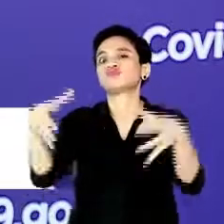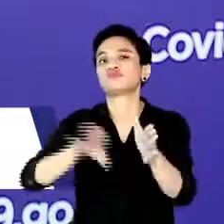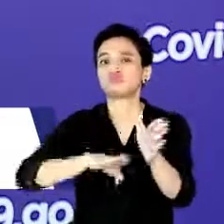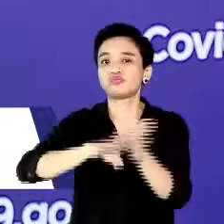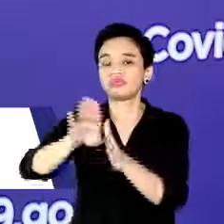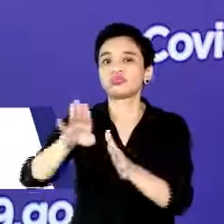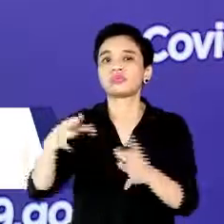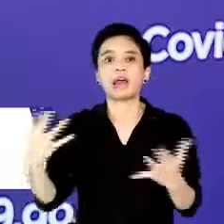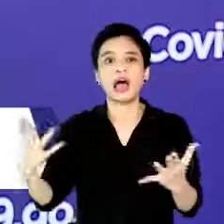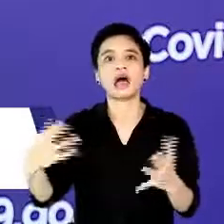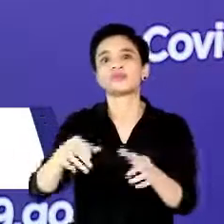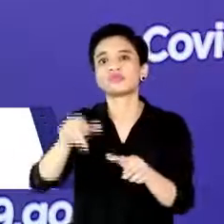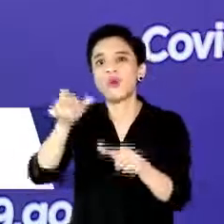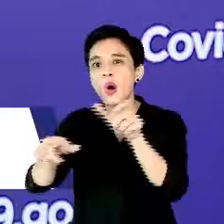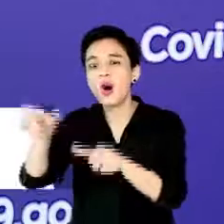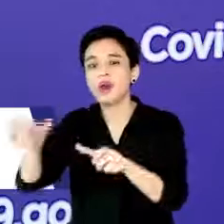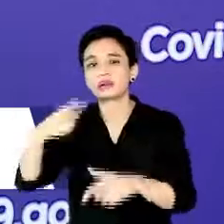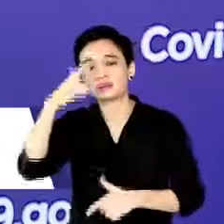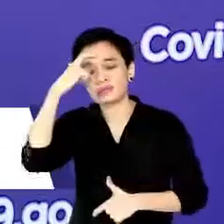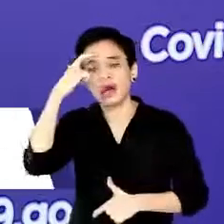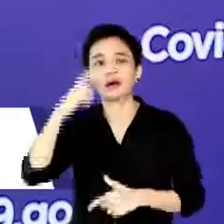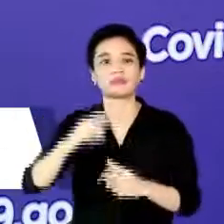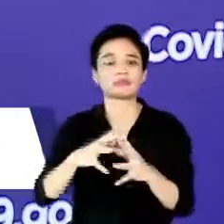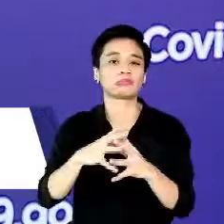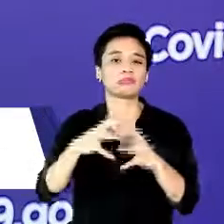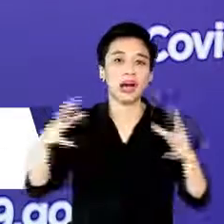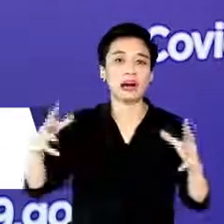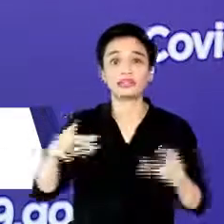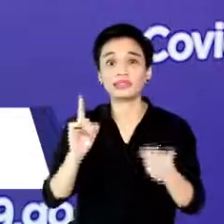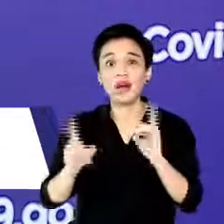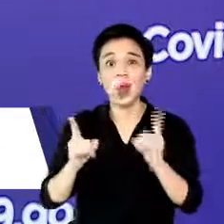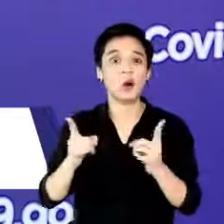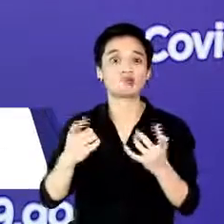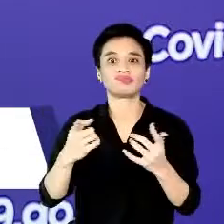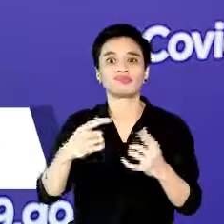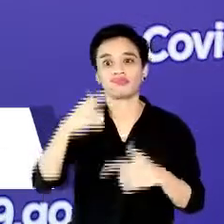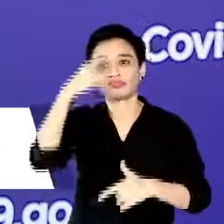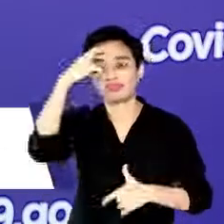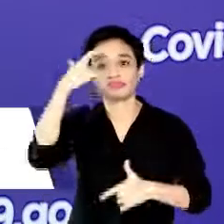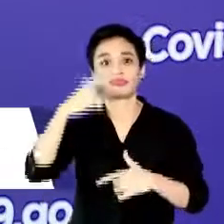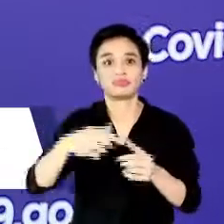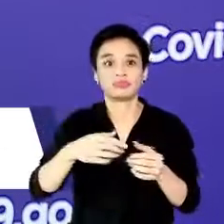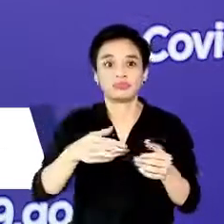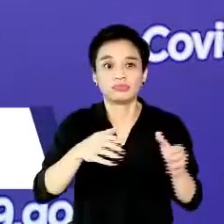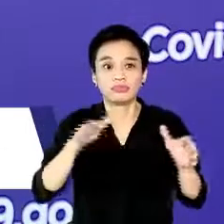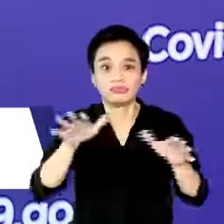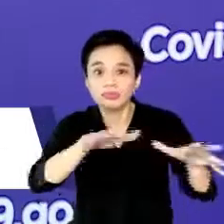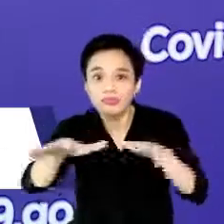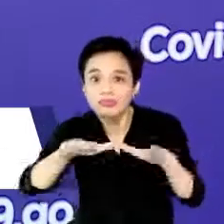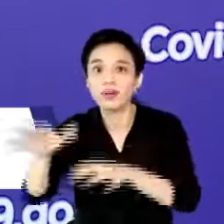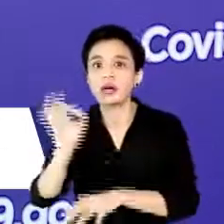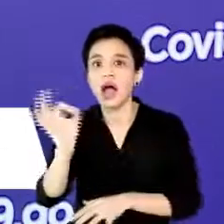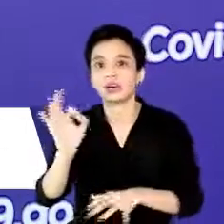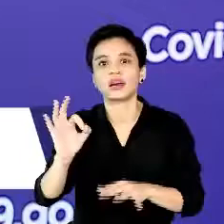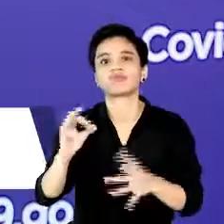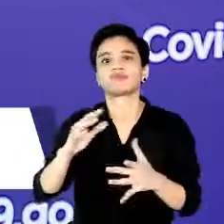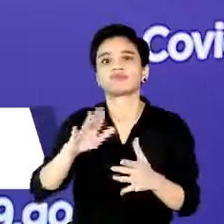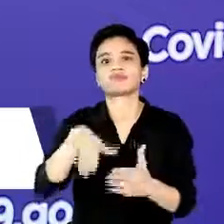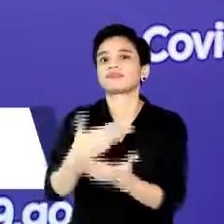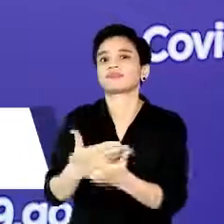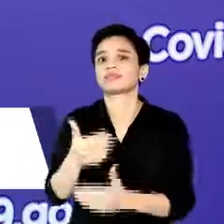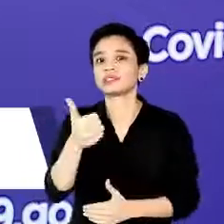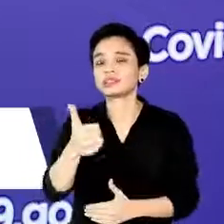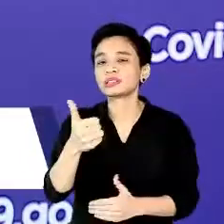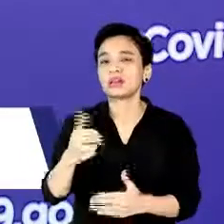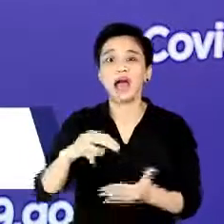meningkat dan jika terlambat tertangani akibatnya adalah kematian makanan yang tepat sasaran harus berjalan